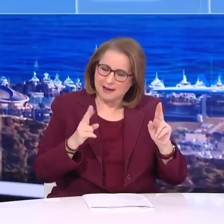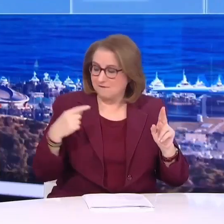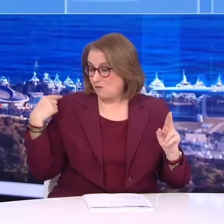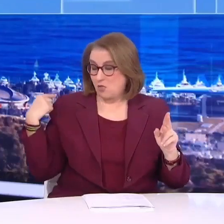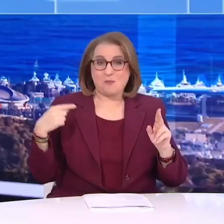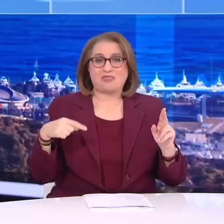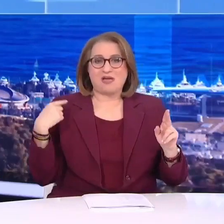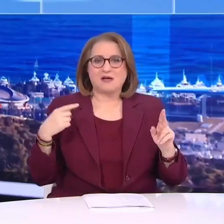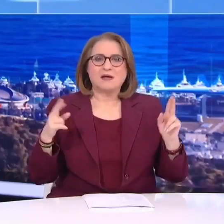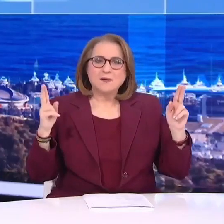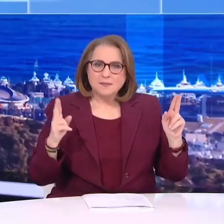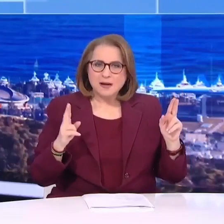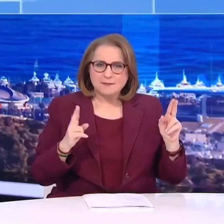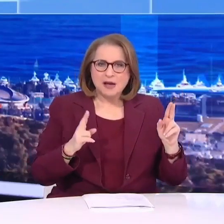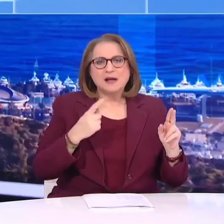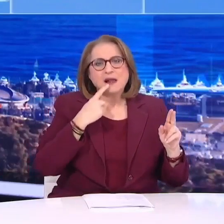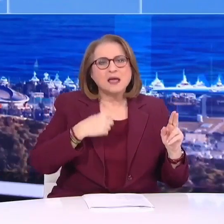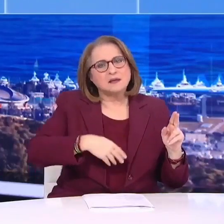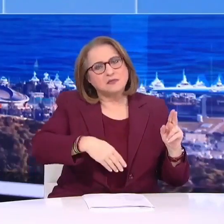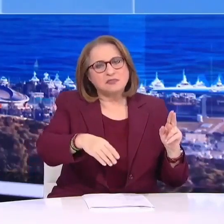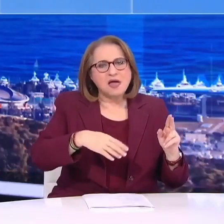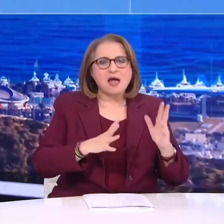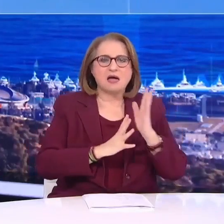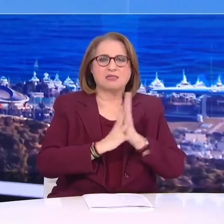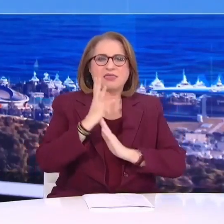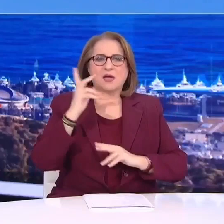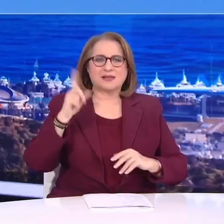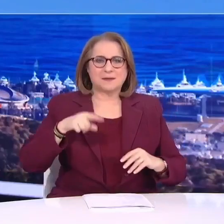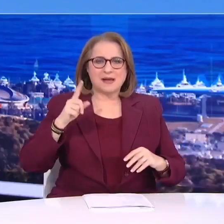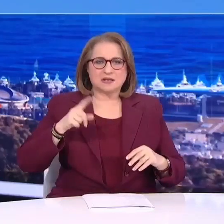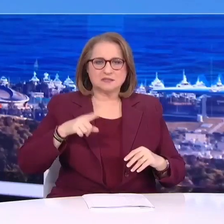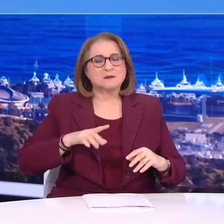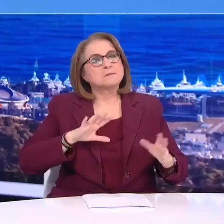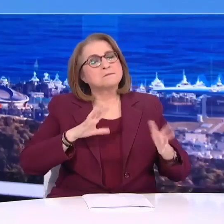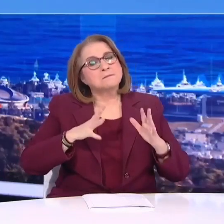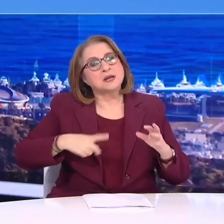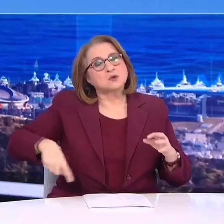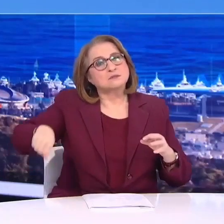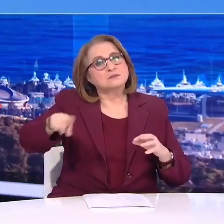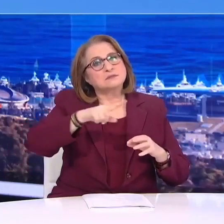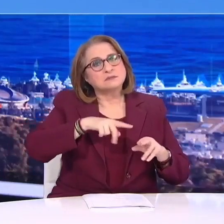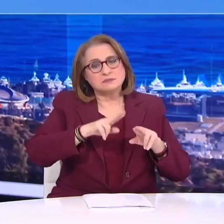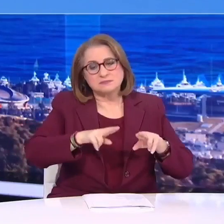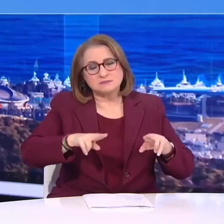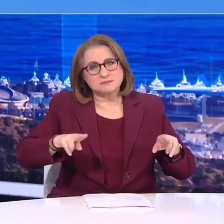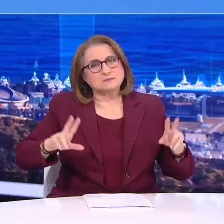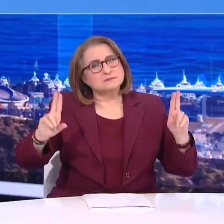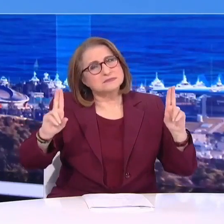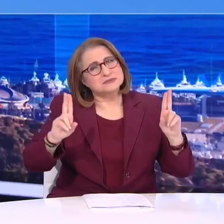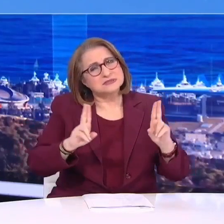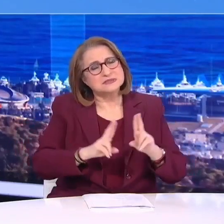μαθηματικά μοντέλα να προβλέπουν ότι μέσα στις επόμενες 15 μέρες ο αριθμός των νοσηλευόμενων που παραμένουν διασωληνωμένοι θα μειωθεί